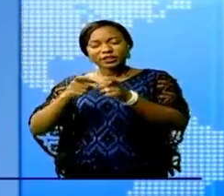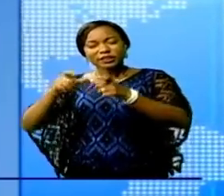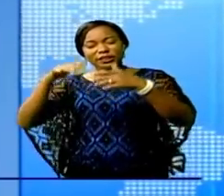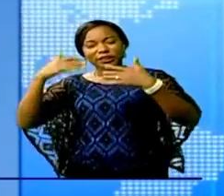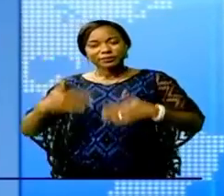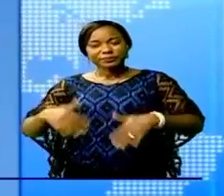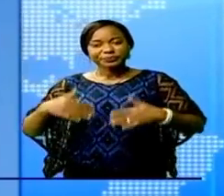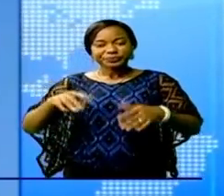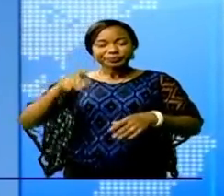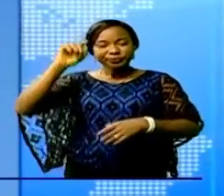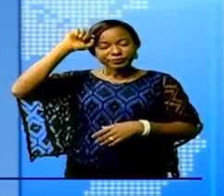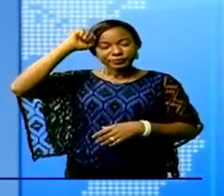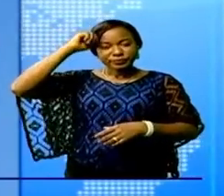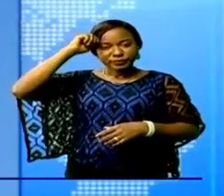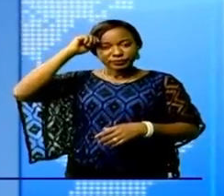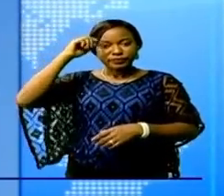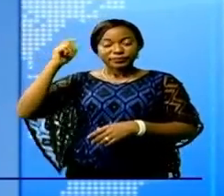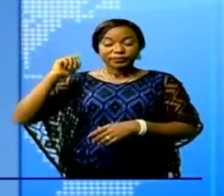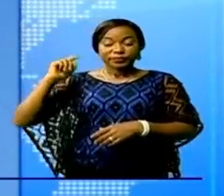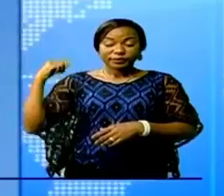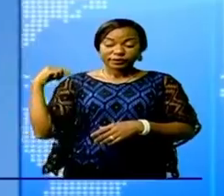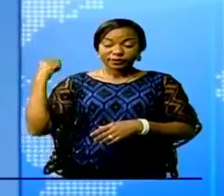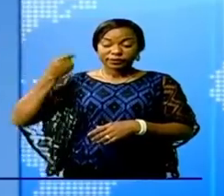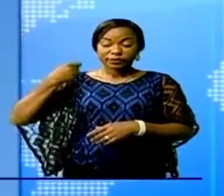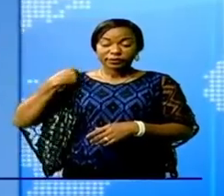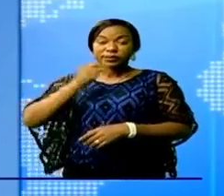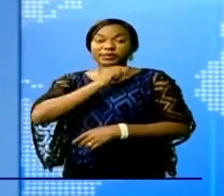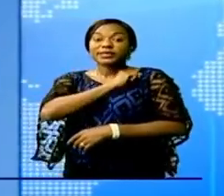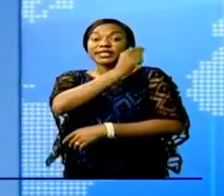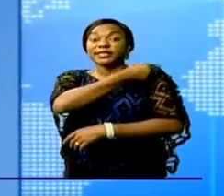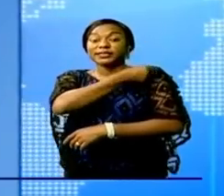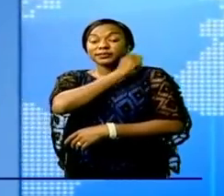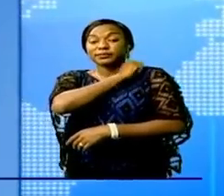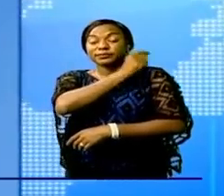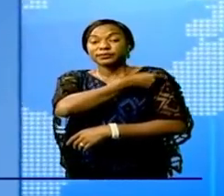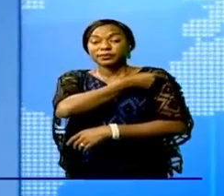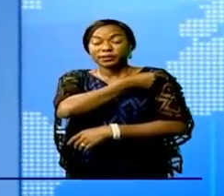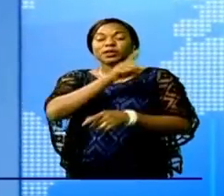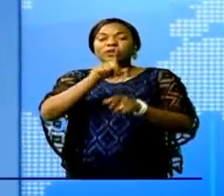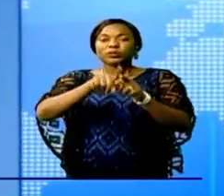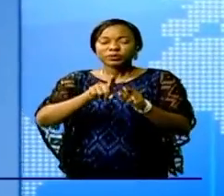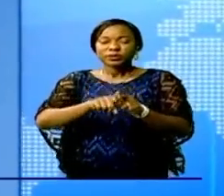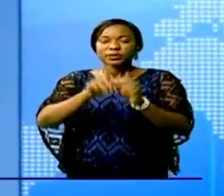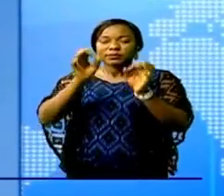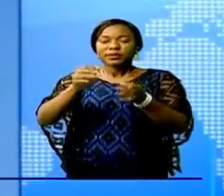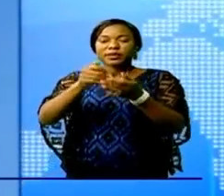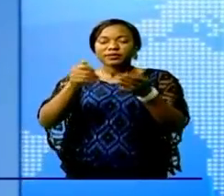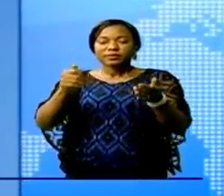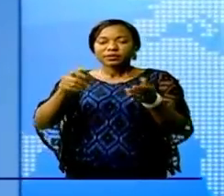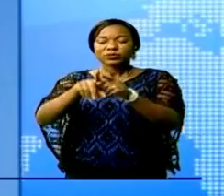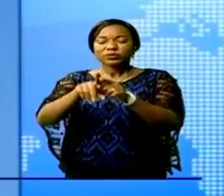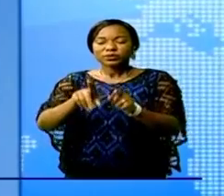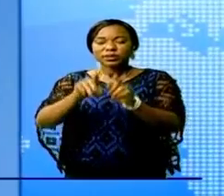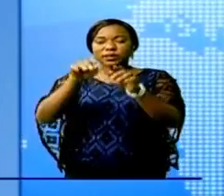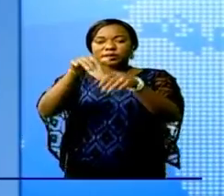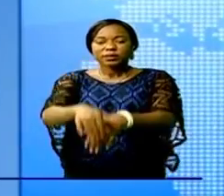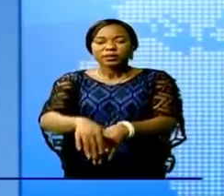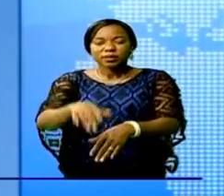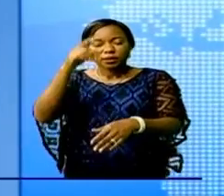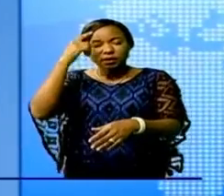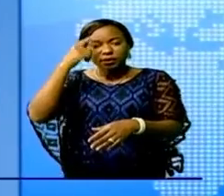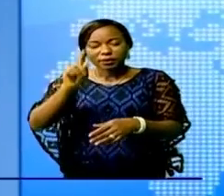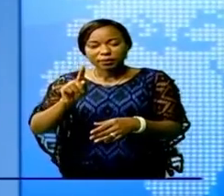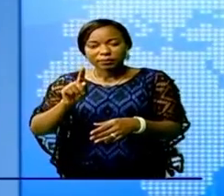cérémonie de reconnaissance de grade des officiers militaires et de la police. Bien avant cela, il a assisté à